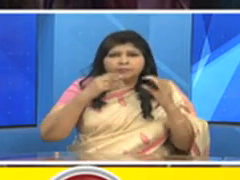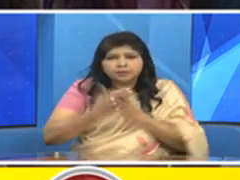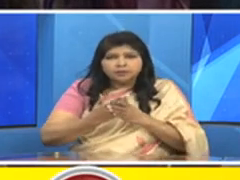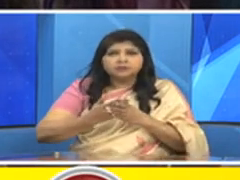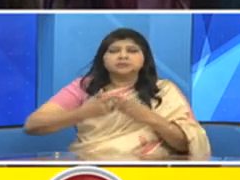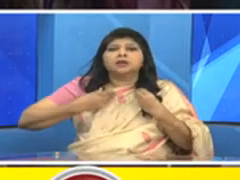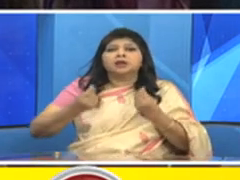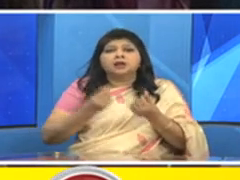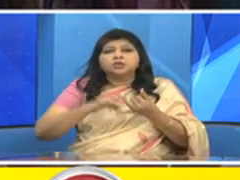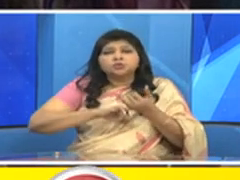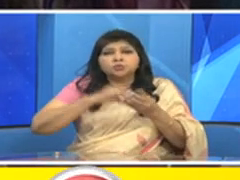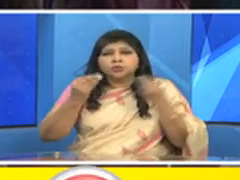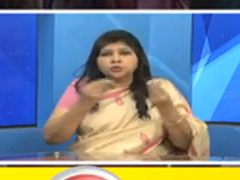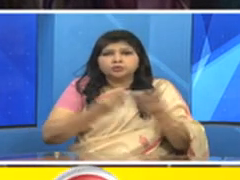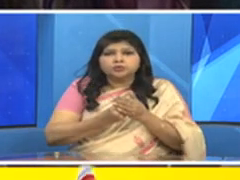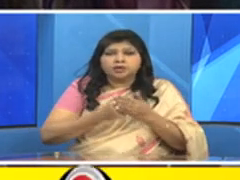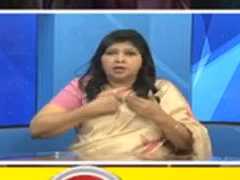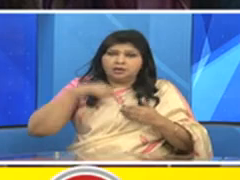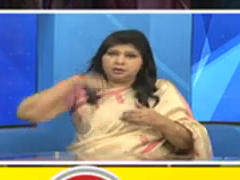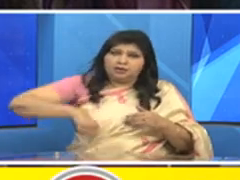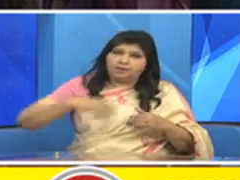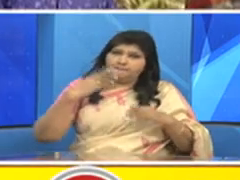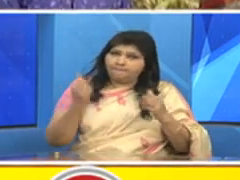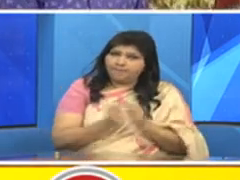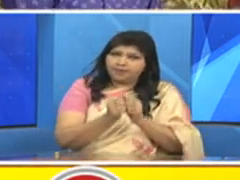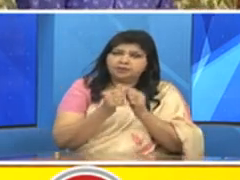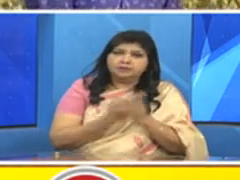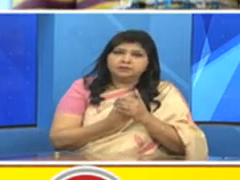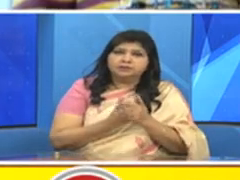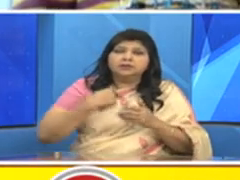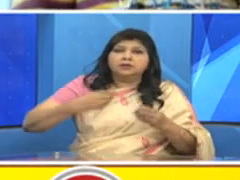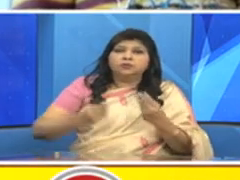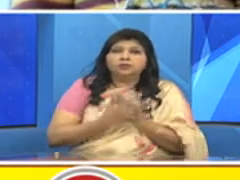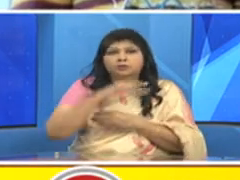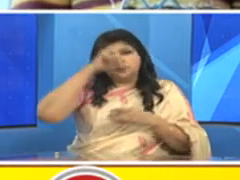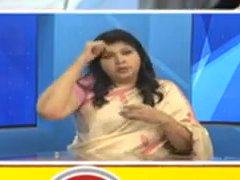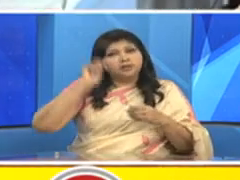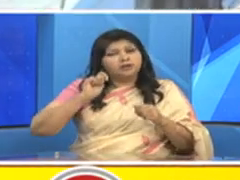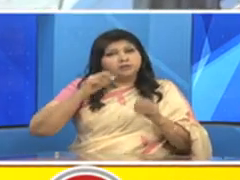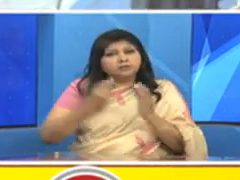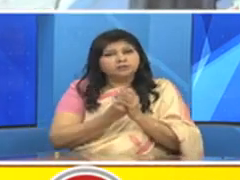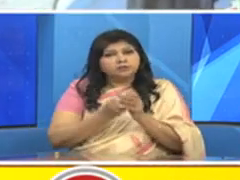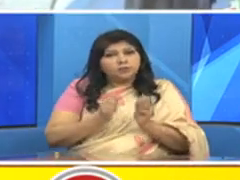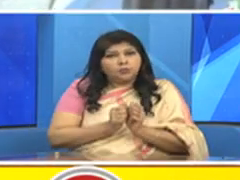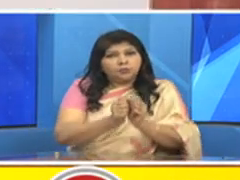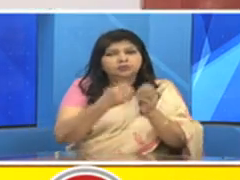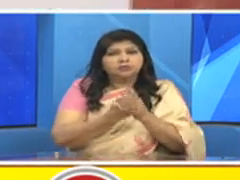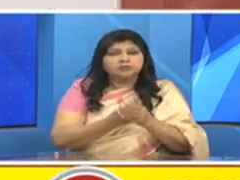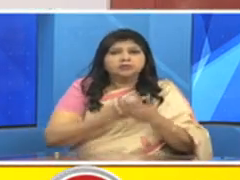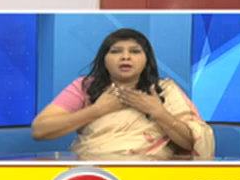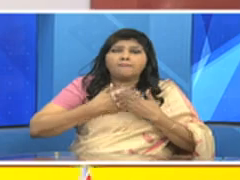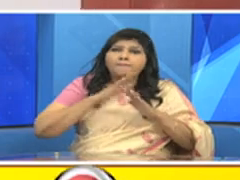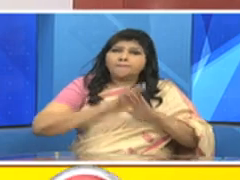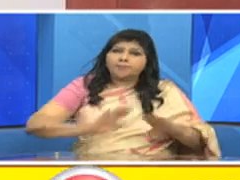ही हो सकता है। आइए हम सब मिलकर एक ऐसे नए भारत के निर्माण में जुट जाएं, जहां